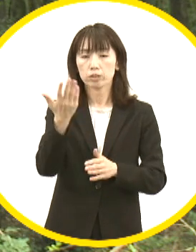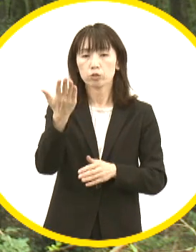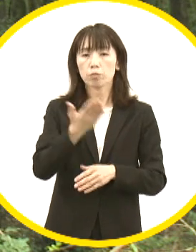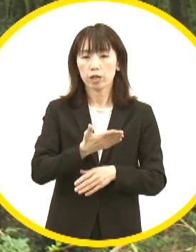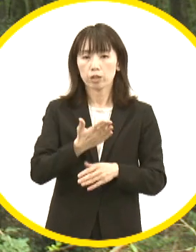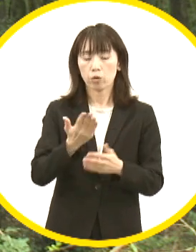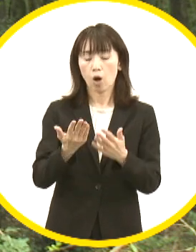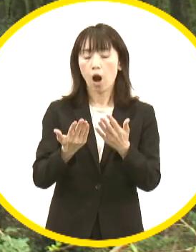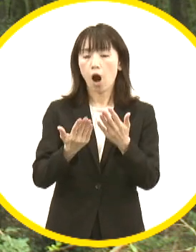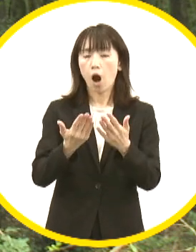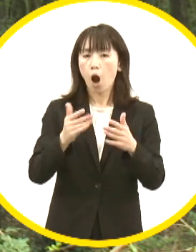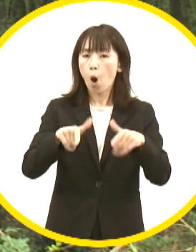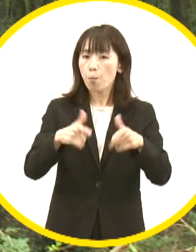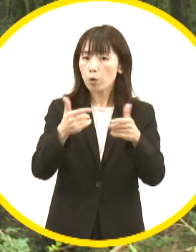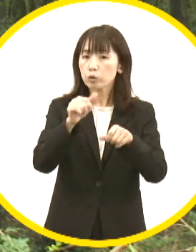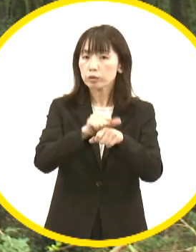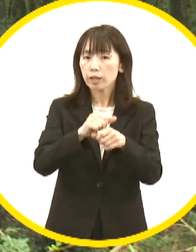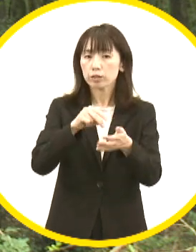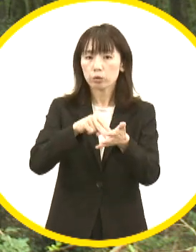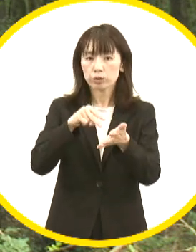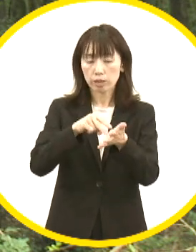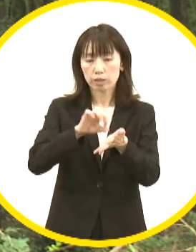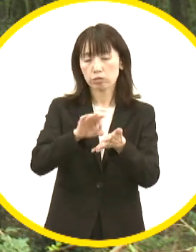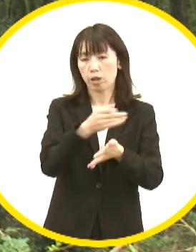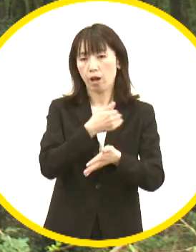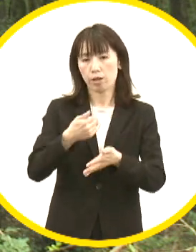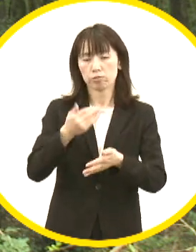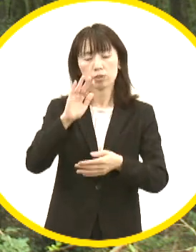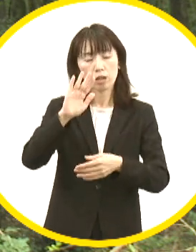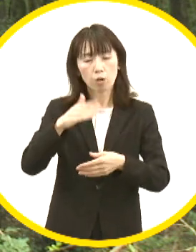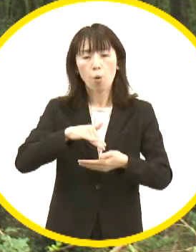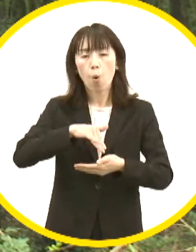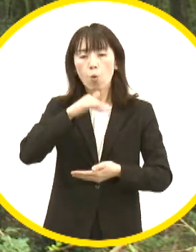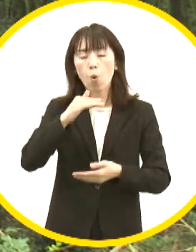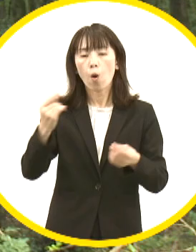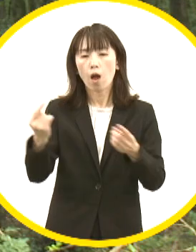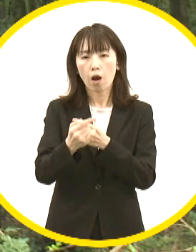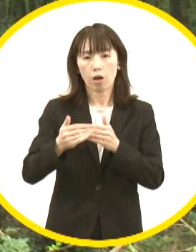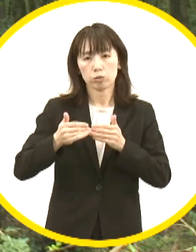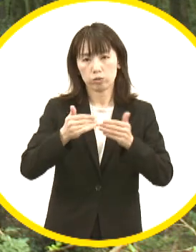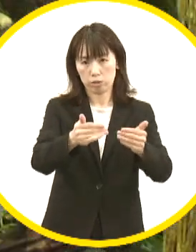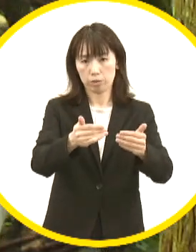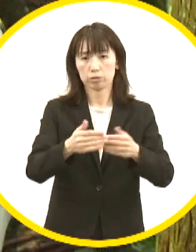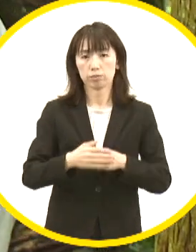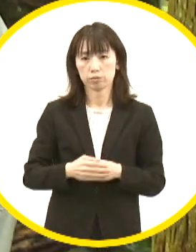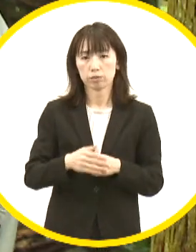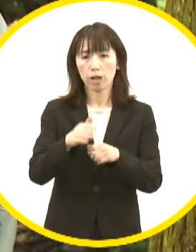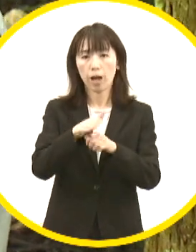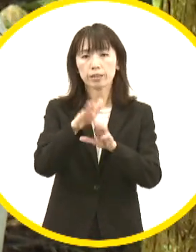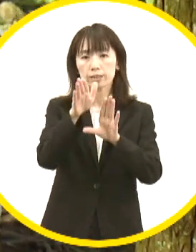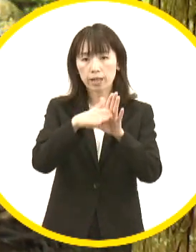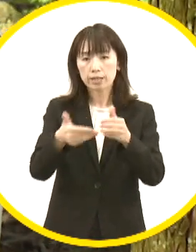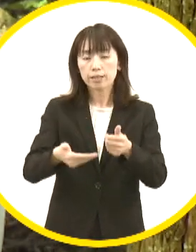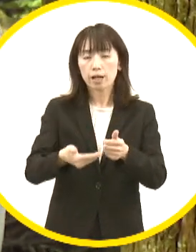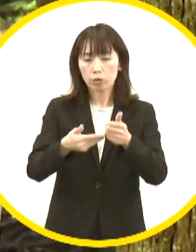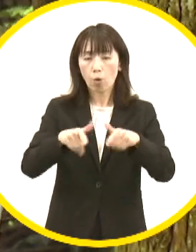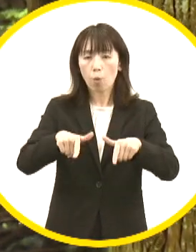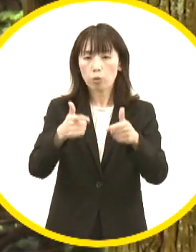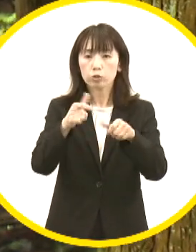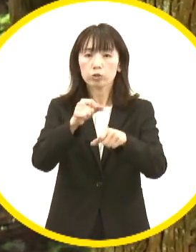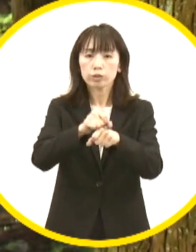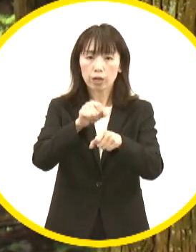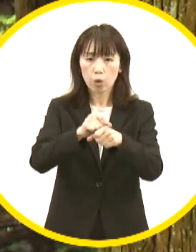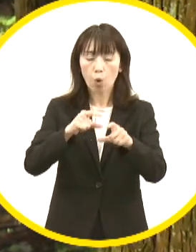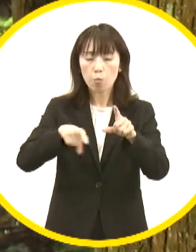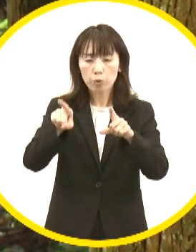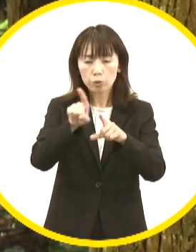割が木材として利用できる森林ですが、高齢化が進んでいます。 愛知県産の木材をも